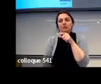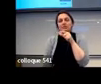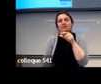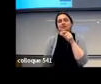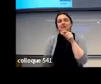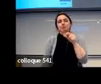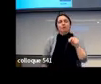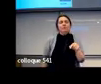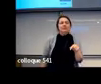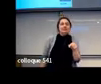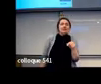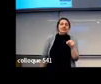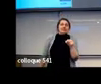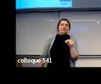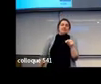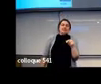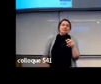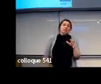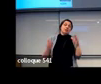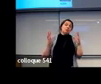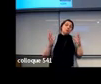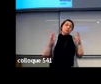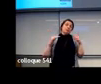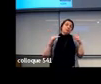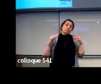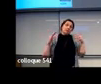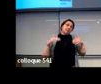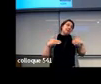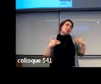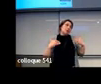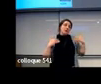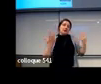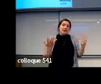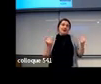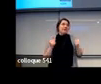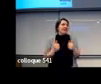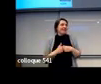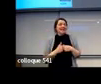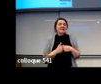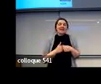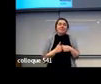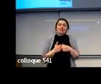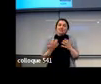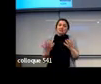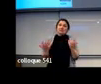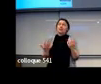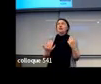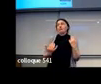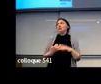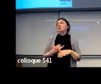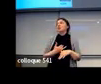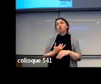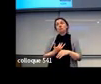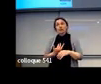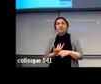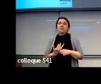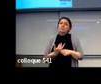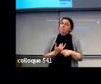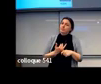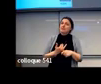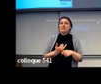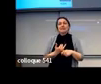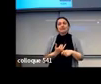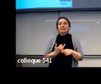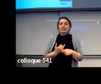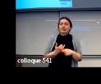enjeu-là. Donc, pour compléter, c'est de dire, OK, oui, on a été deux à embarquer là-dedans, mais c'est de dire, hey, il faut dégager du temps, ce qui